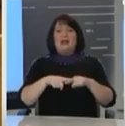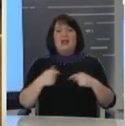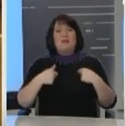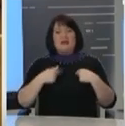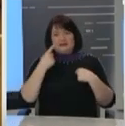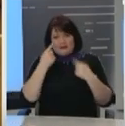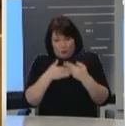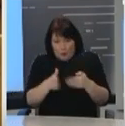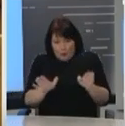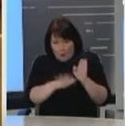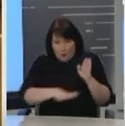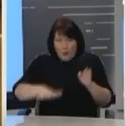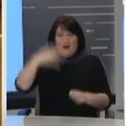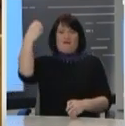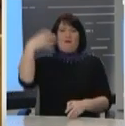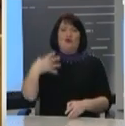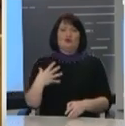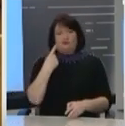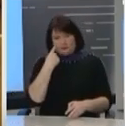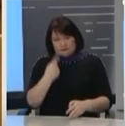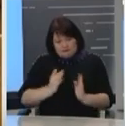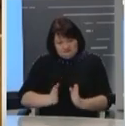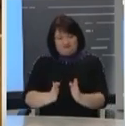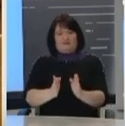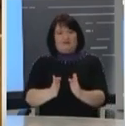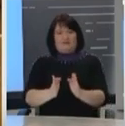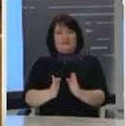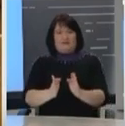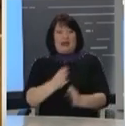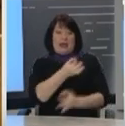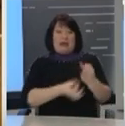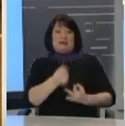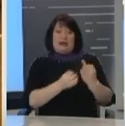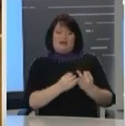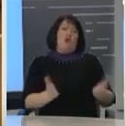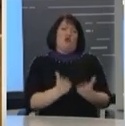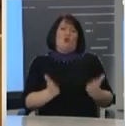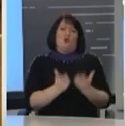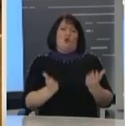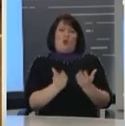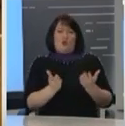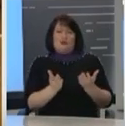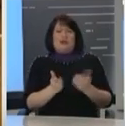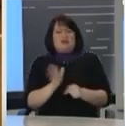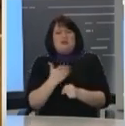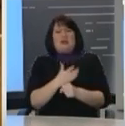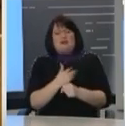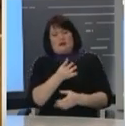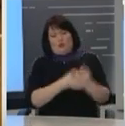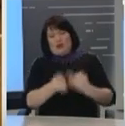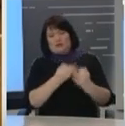ξέφωτο. Σήμερα η χώρα, ό,τι και να πείτε πια, όσο και να